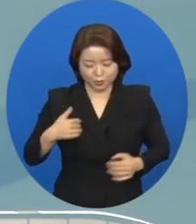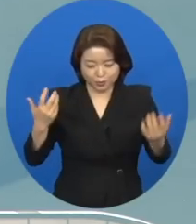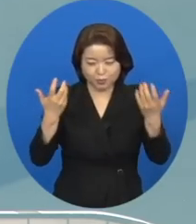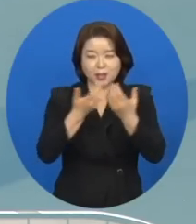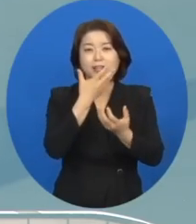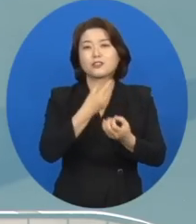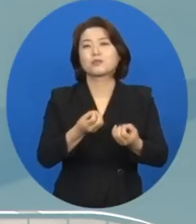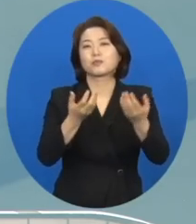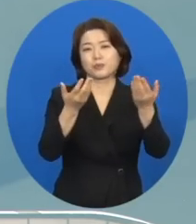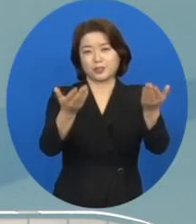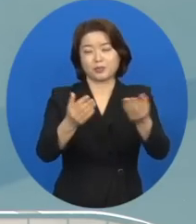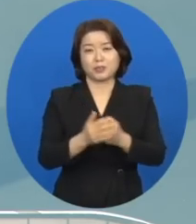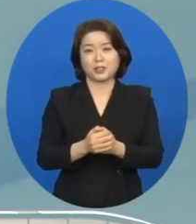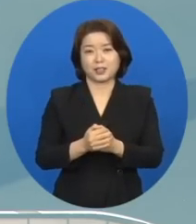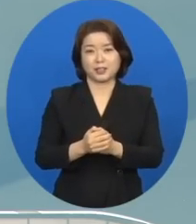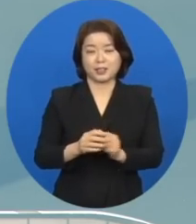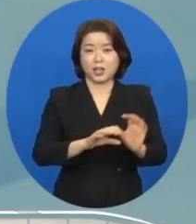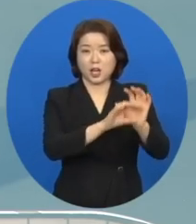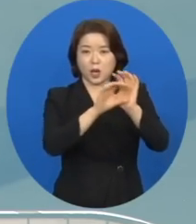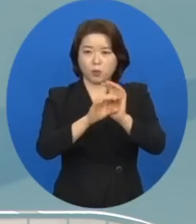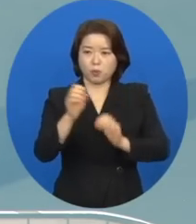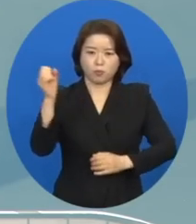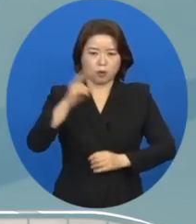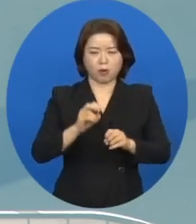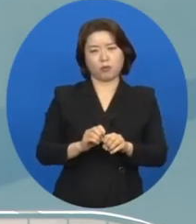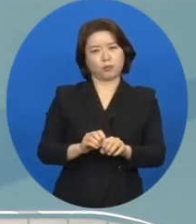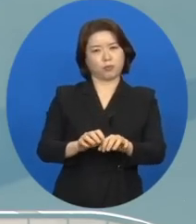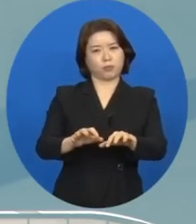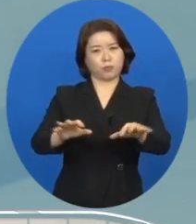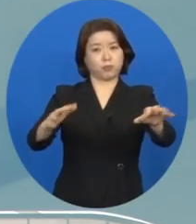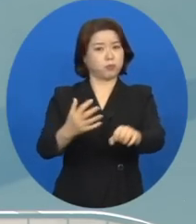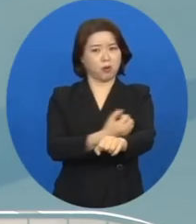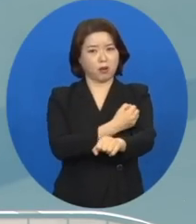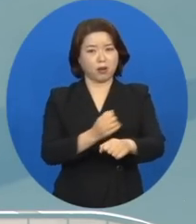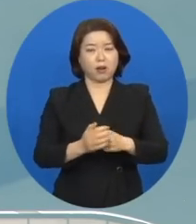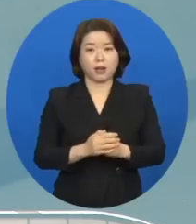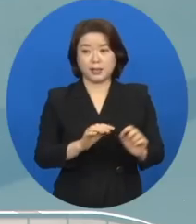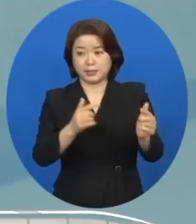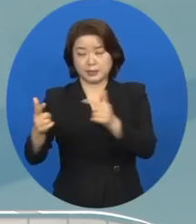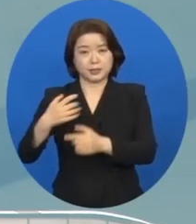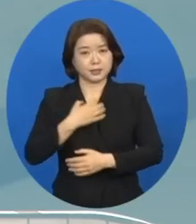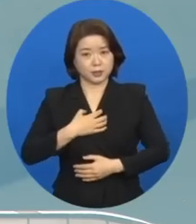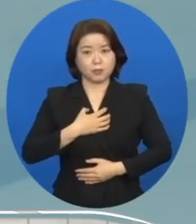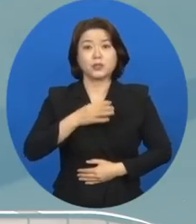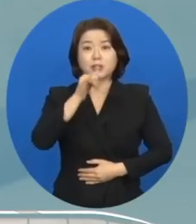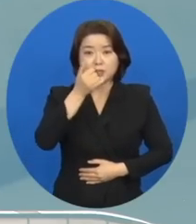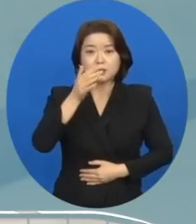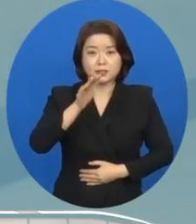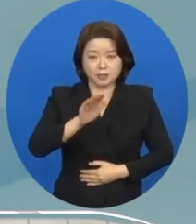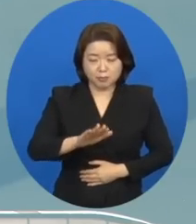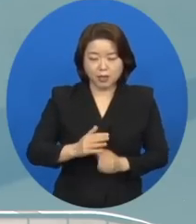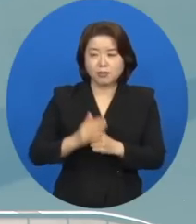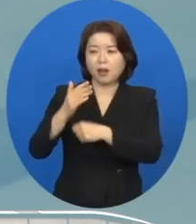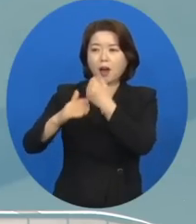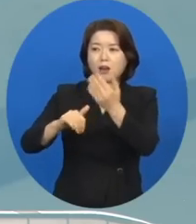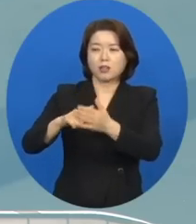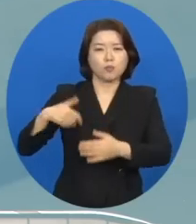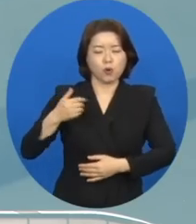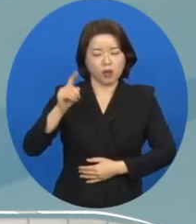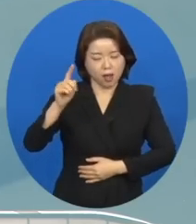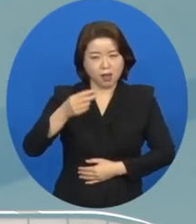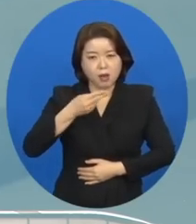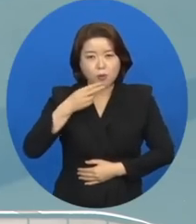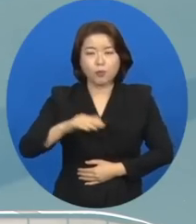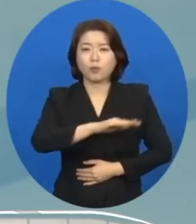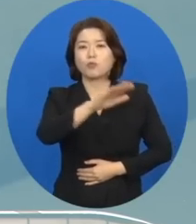축복합니다. 코로나 재확산으로 인해서 여러 가지 염려가 있을 수 있지만 하나님께는 모르시는 것이 없고 우리의